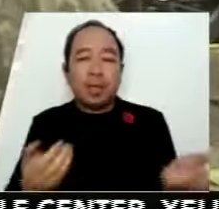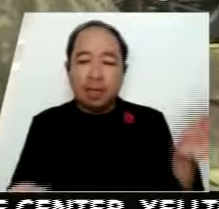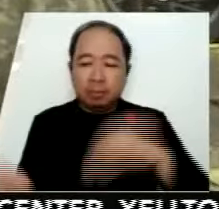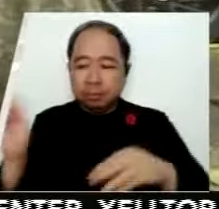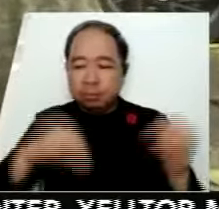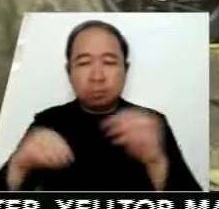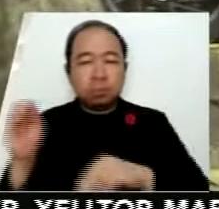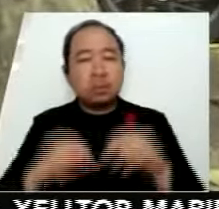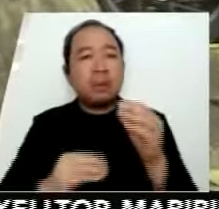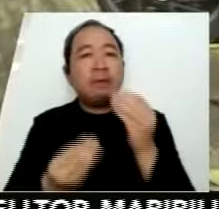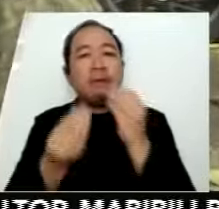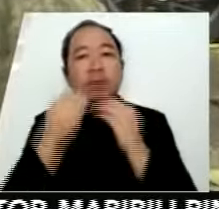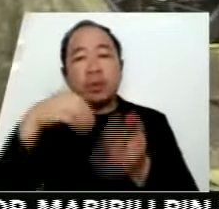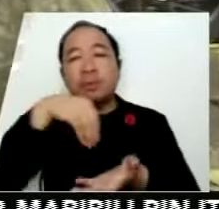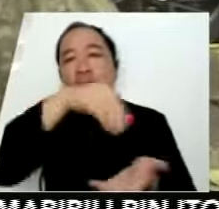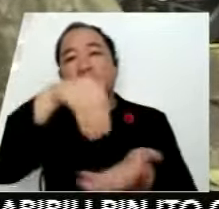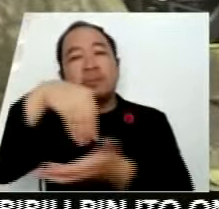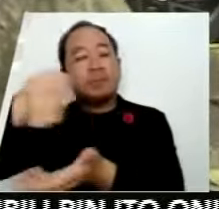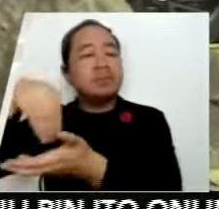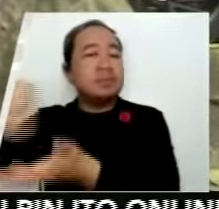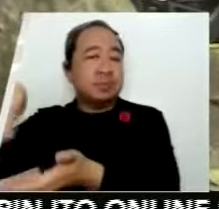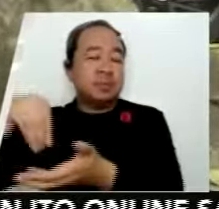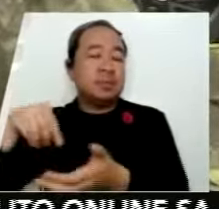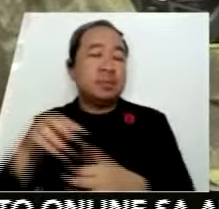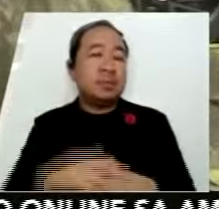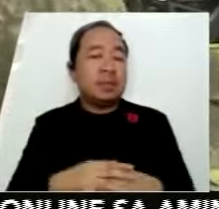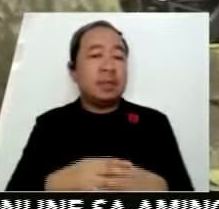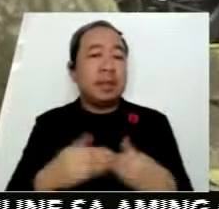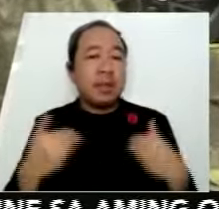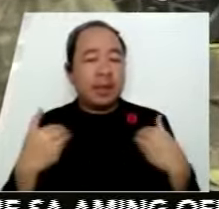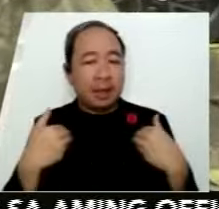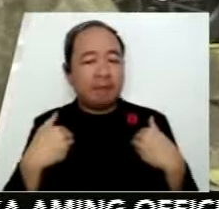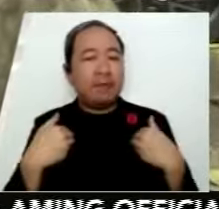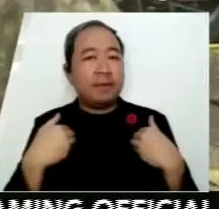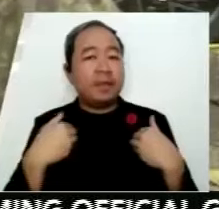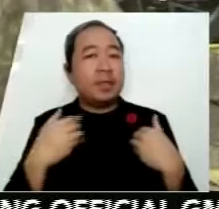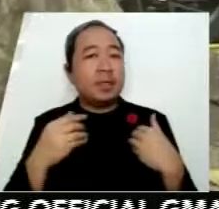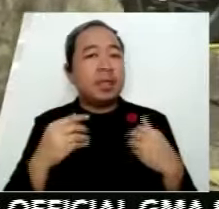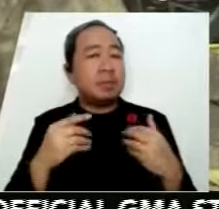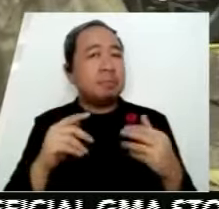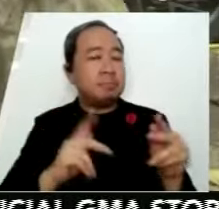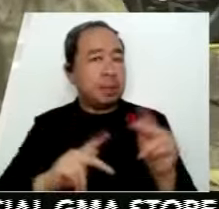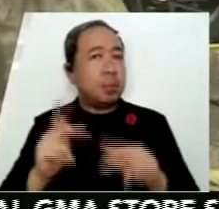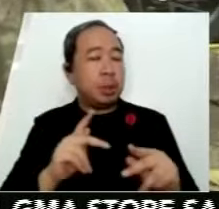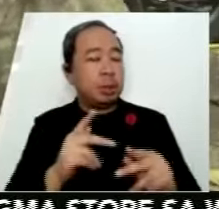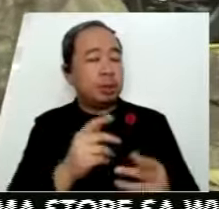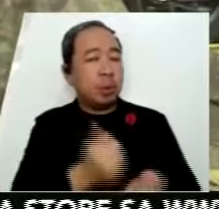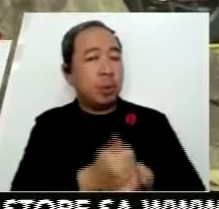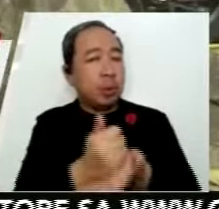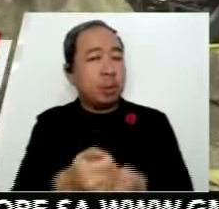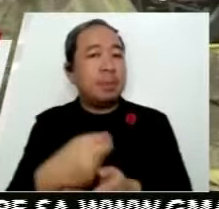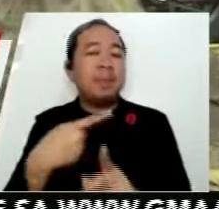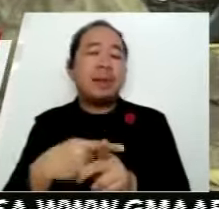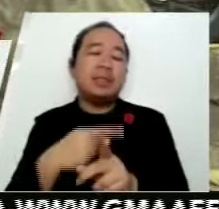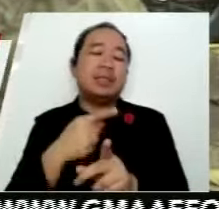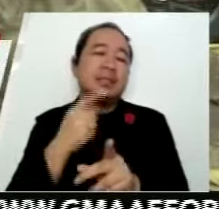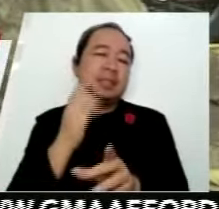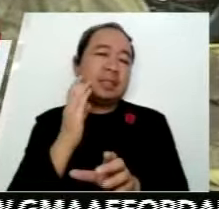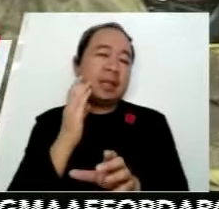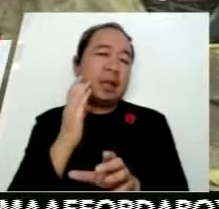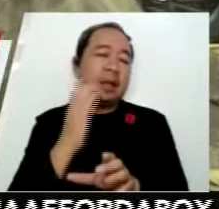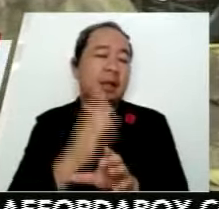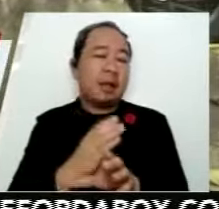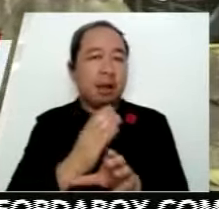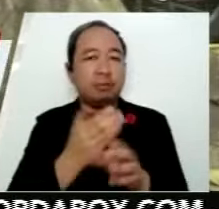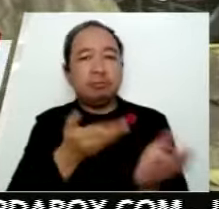the distribution po, nag-provide po kami ng manpower po and as well as the vehicle po. Bali,